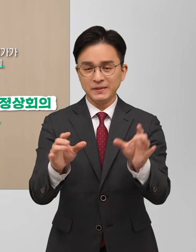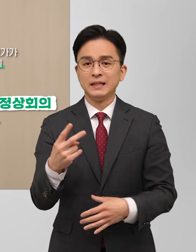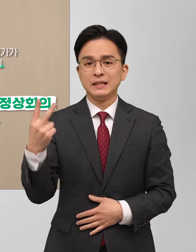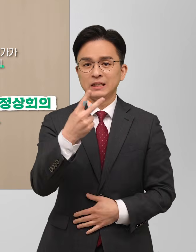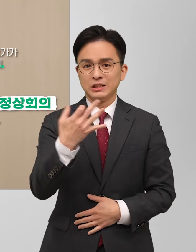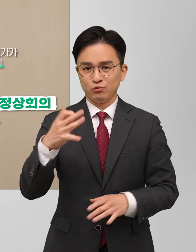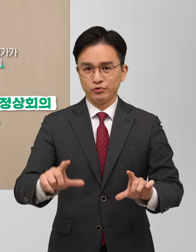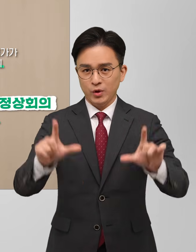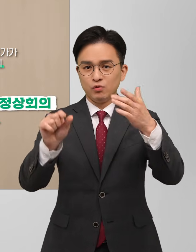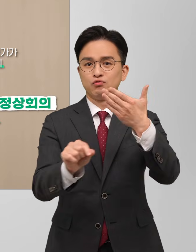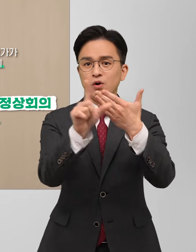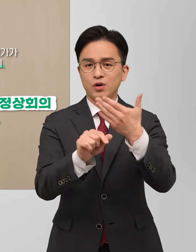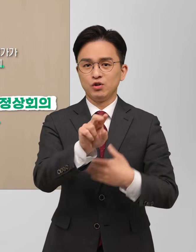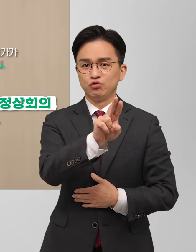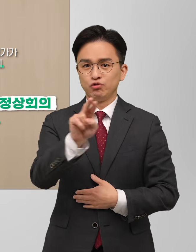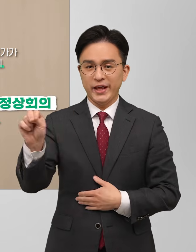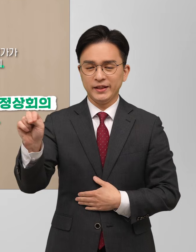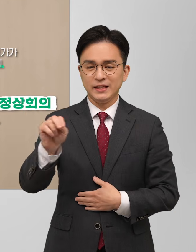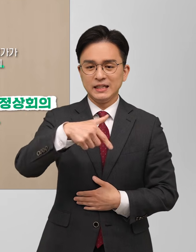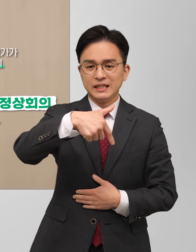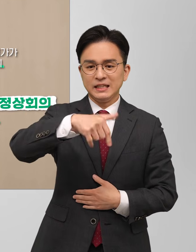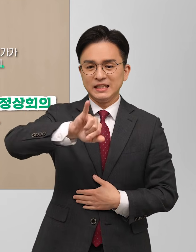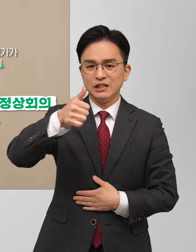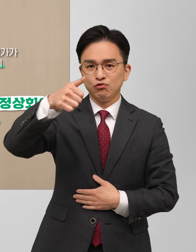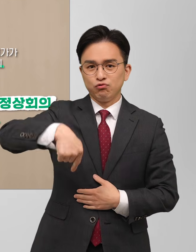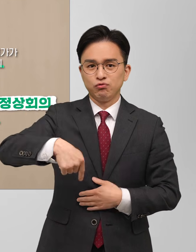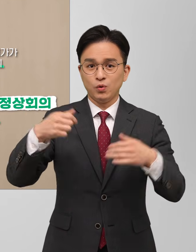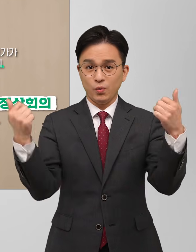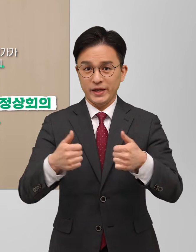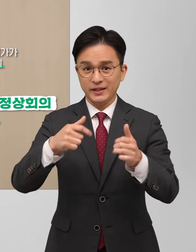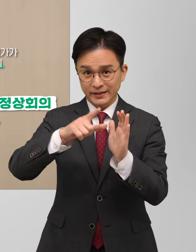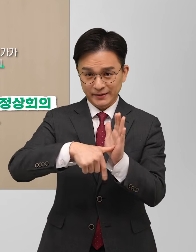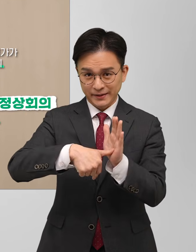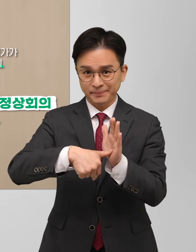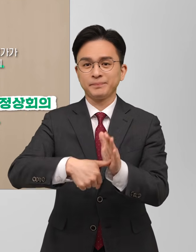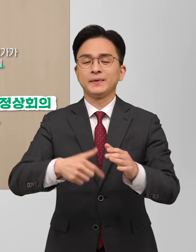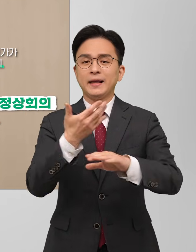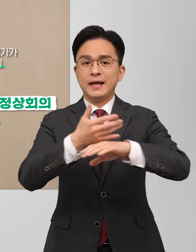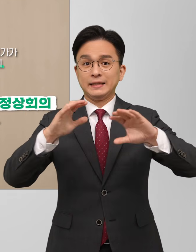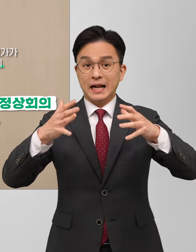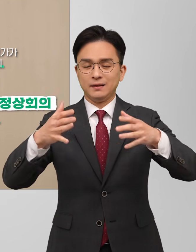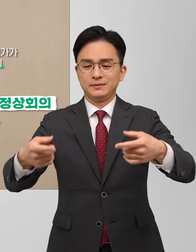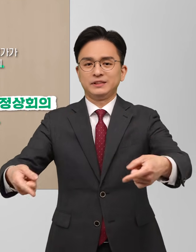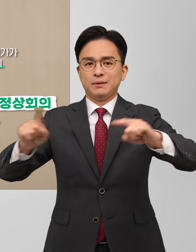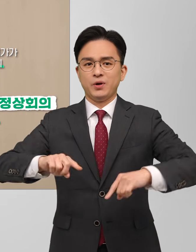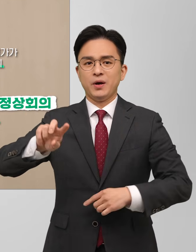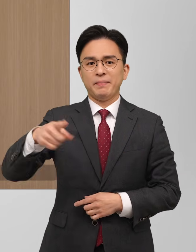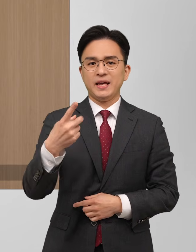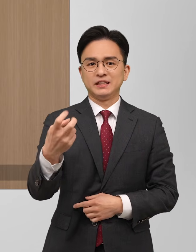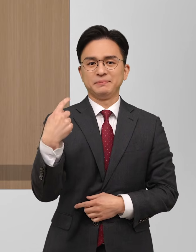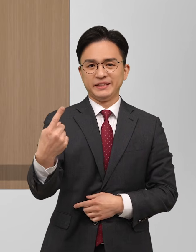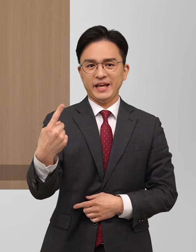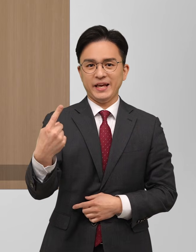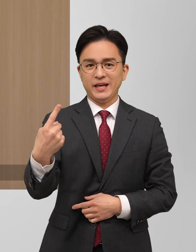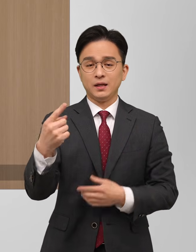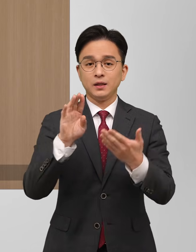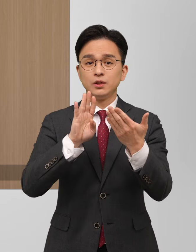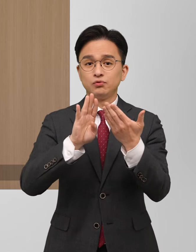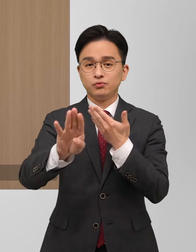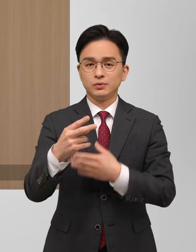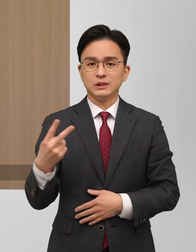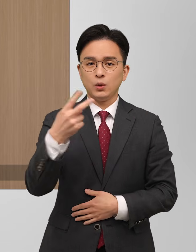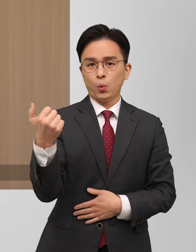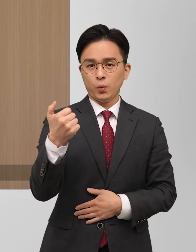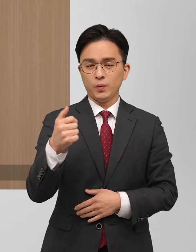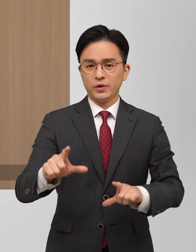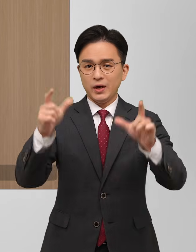유엔 기후정상회의 이후 121개 국가가 기후 목표 상향 동맹에 가입하는 등 2050 탄소